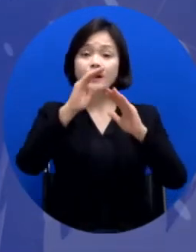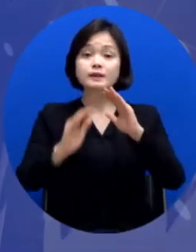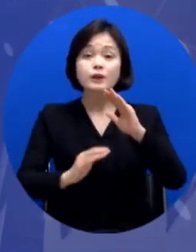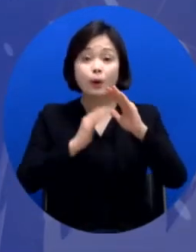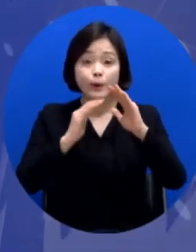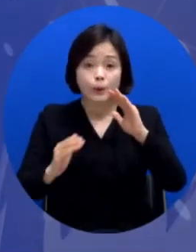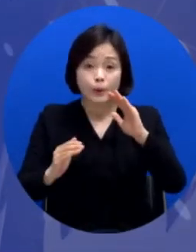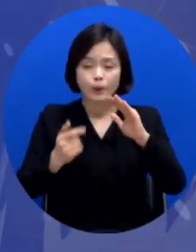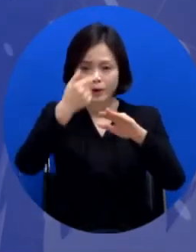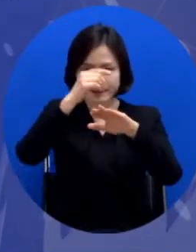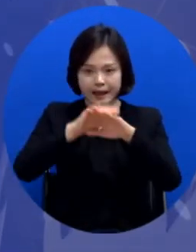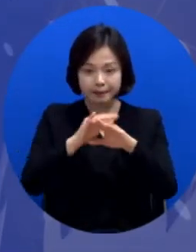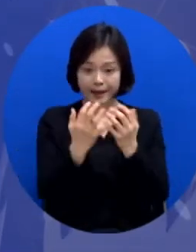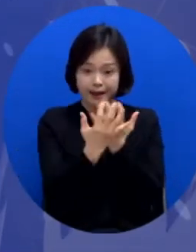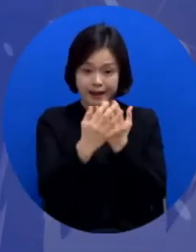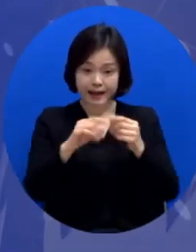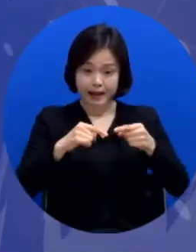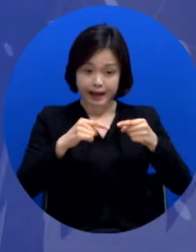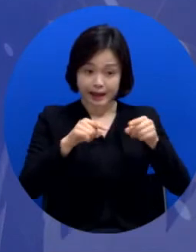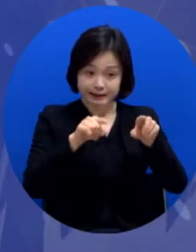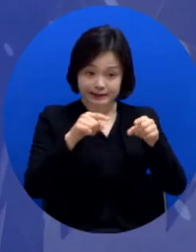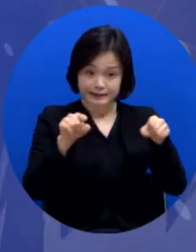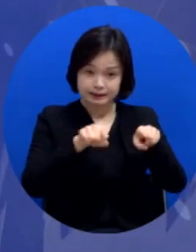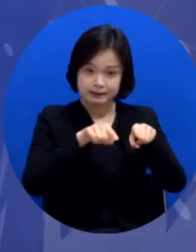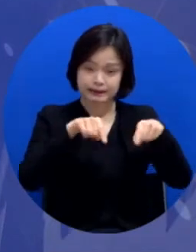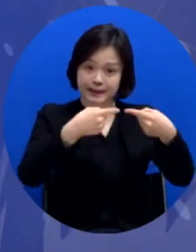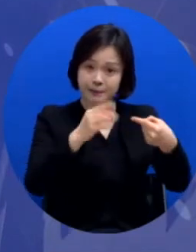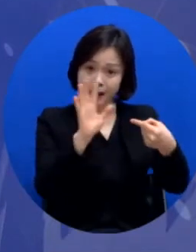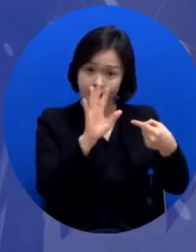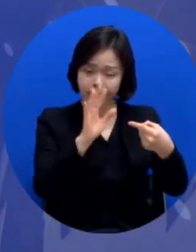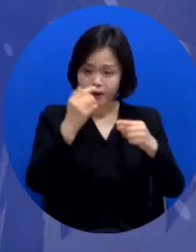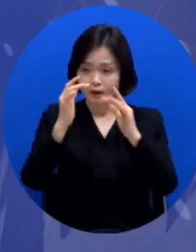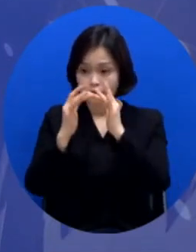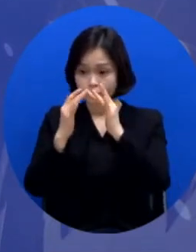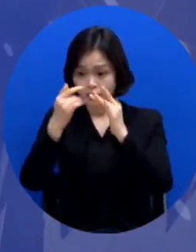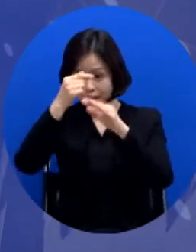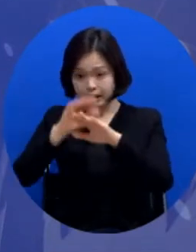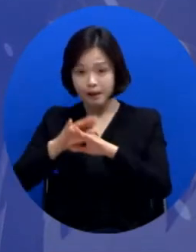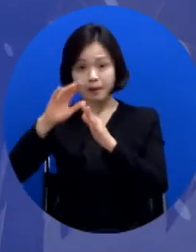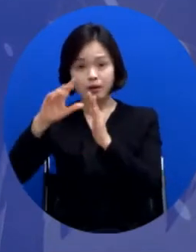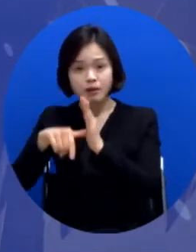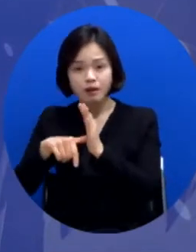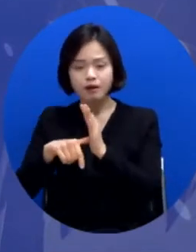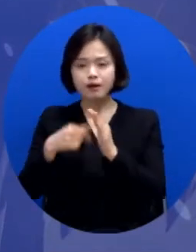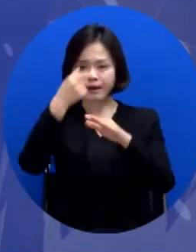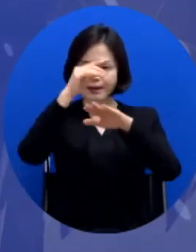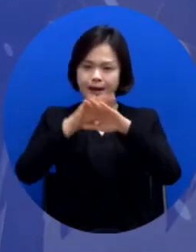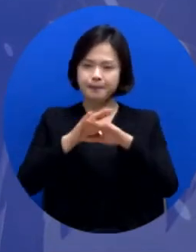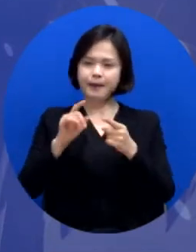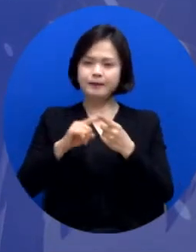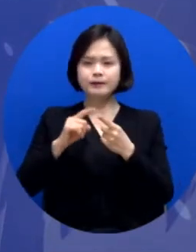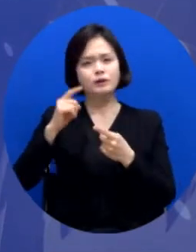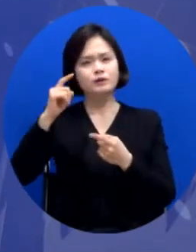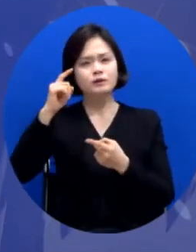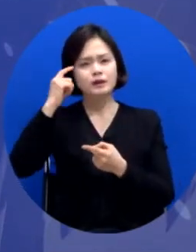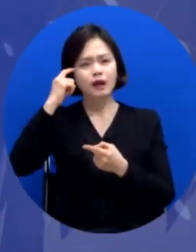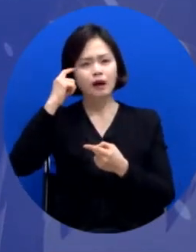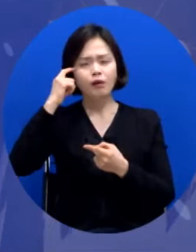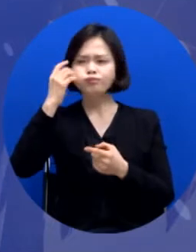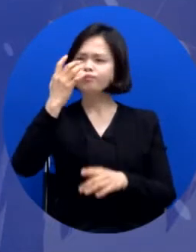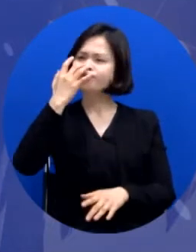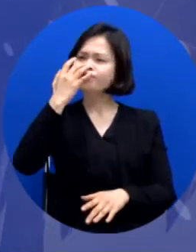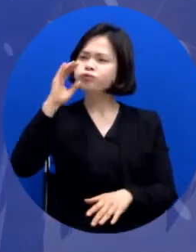소중함이 약해지고 본질적으로 는 온라인 예배의 편의 에 빠지면서 예배자 의 자세를 잃어버리고 교회를 떠나는 현상이 나타나는 게